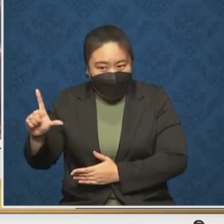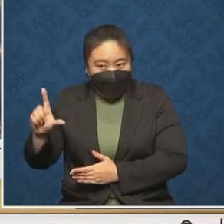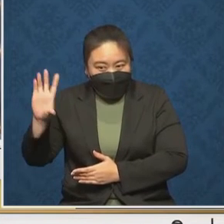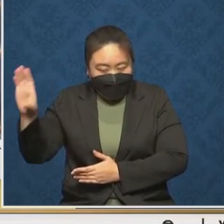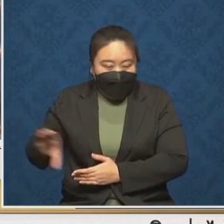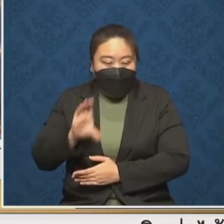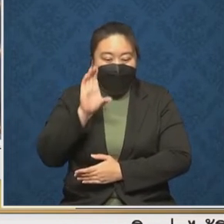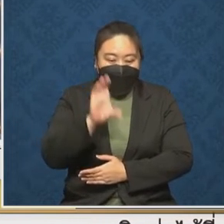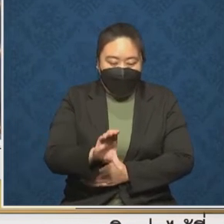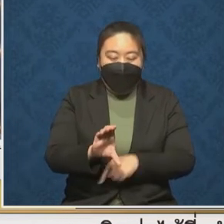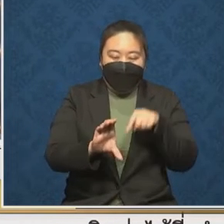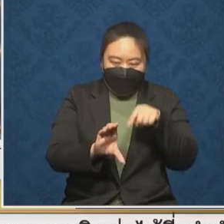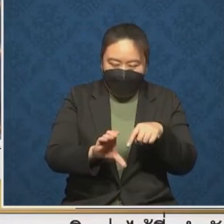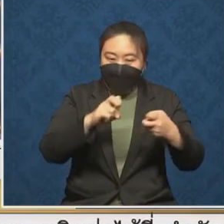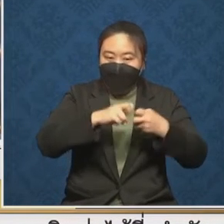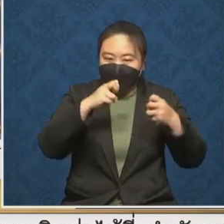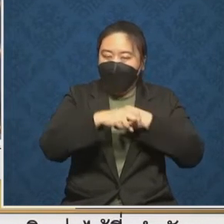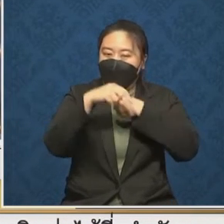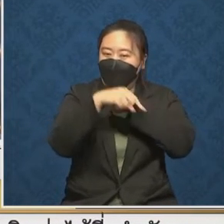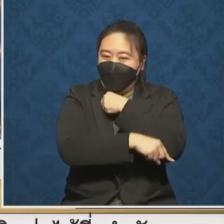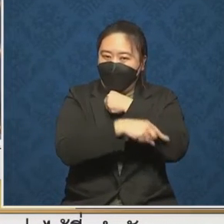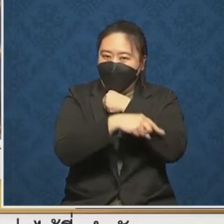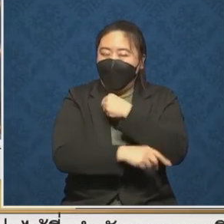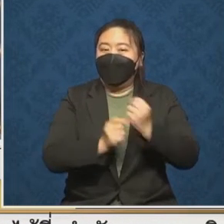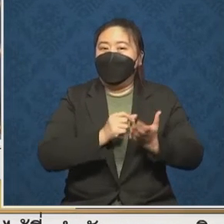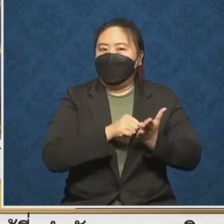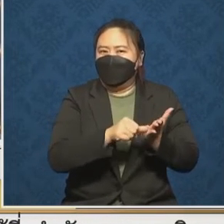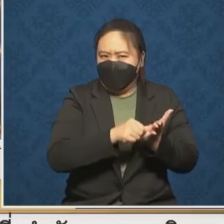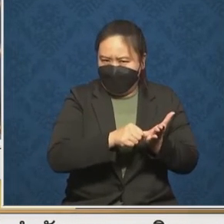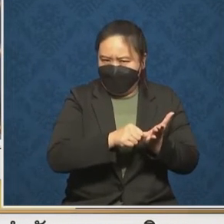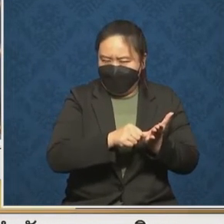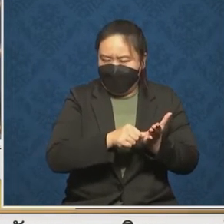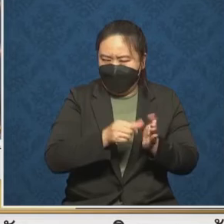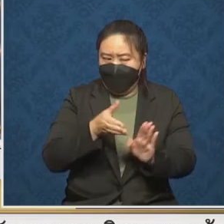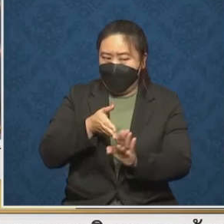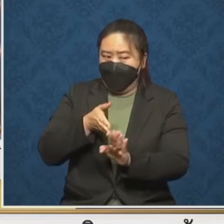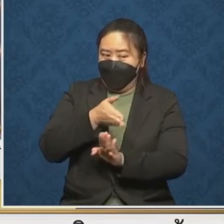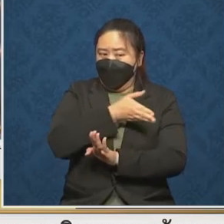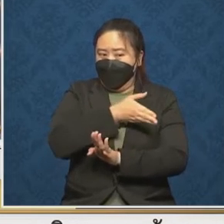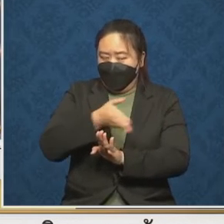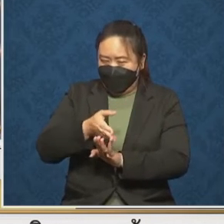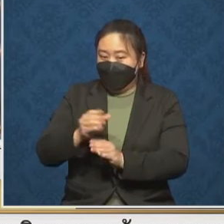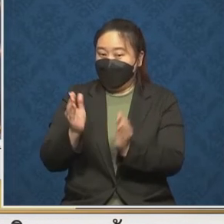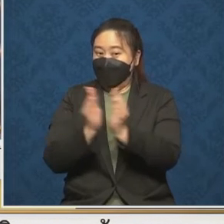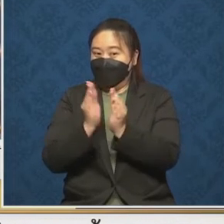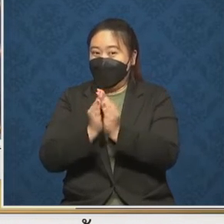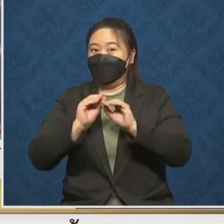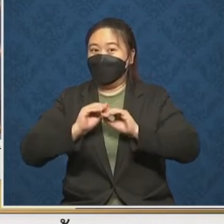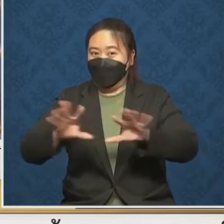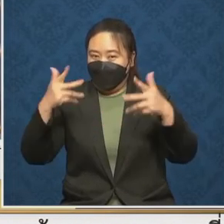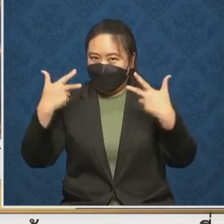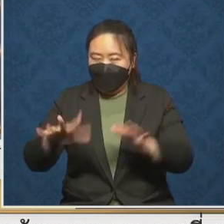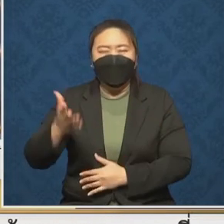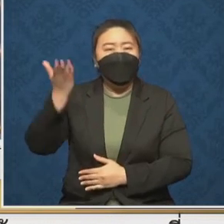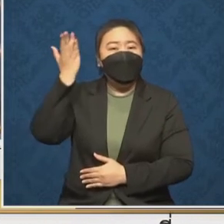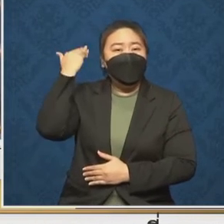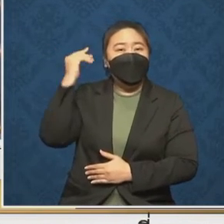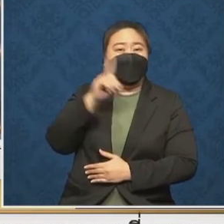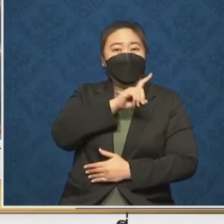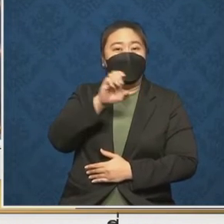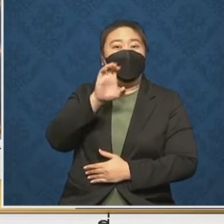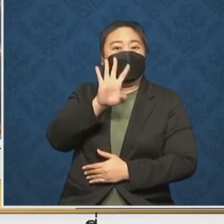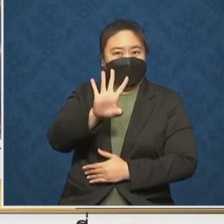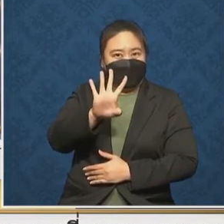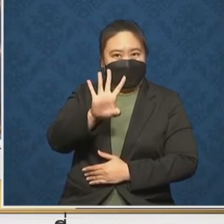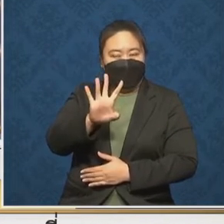ารครบชั่นเมอเร็เร็นี้ออกมาแล้วดัชนีคอรับชั่นของเราจากที่ 104วิ่งไปที่